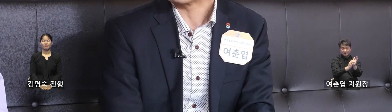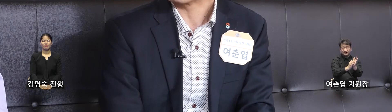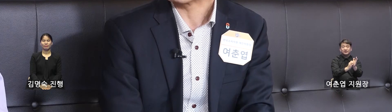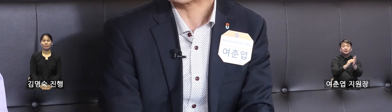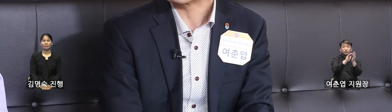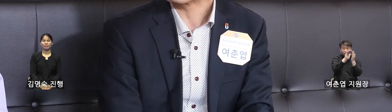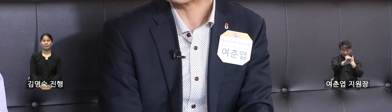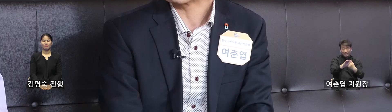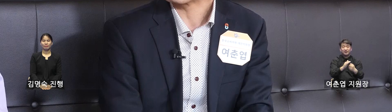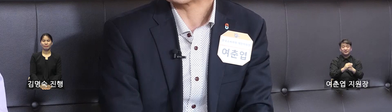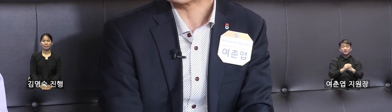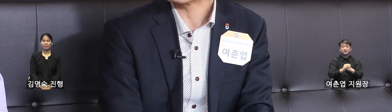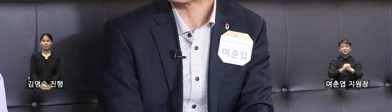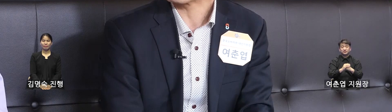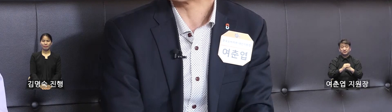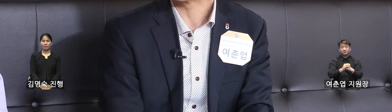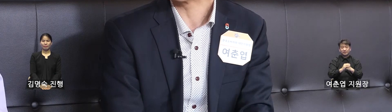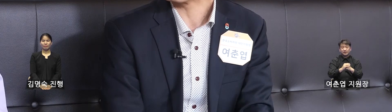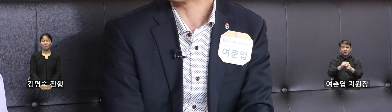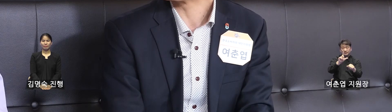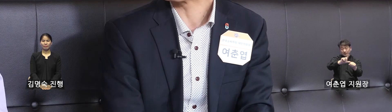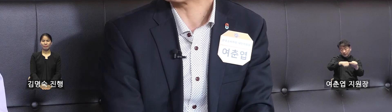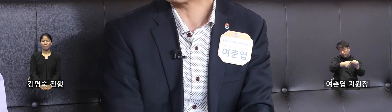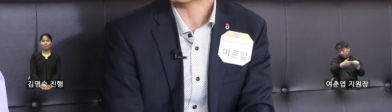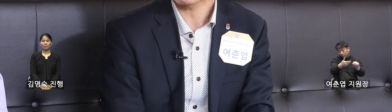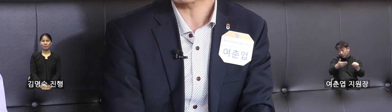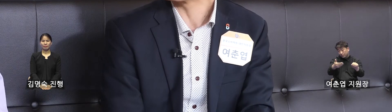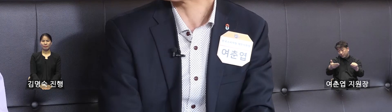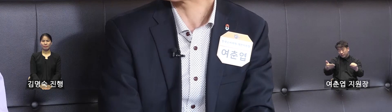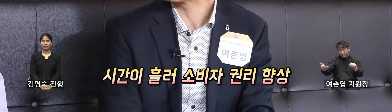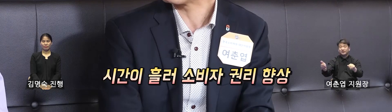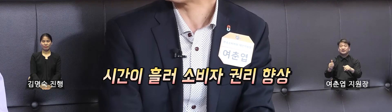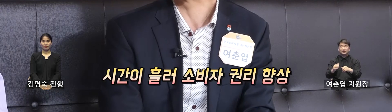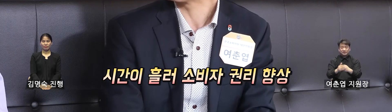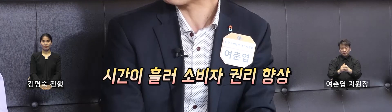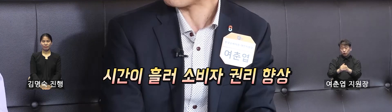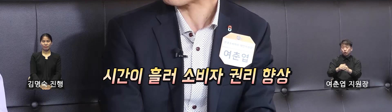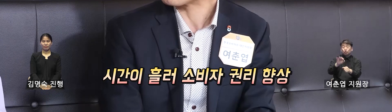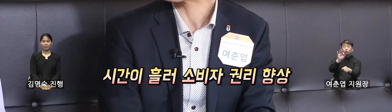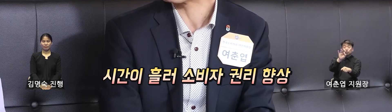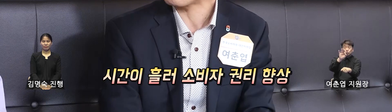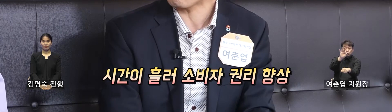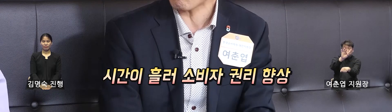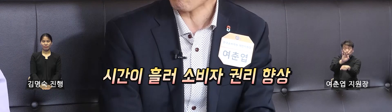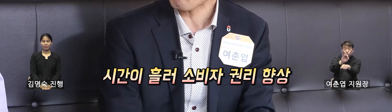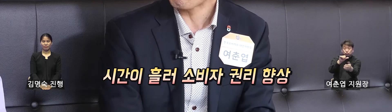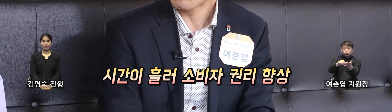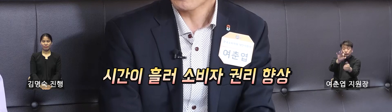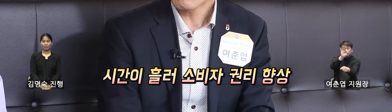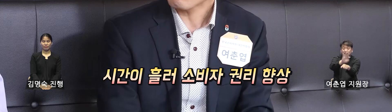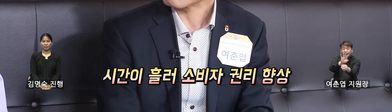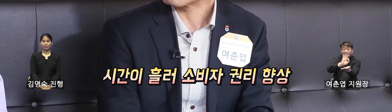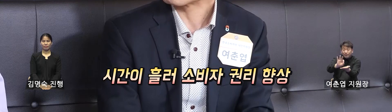그리고 이제 그런 시간이 경과하면서 소비자들의 이제 권리가 향상이 되고